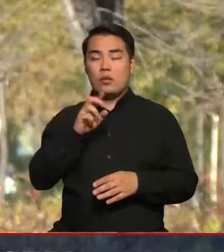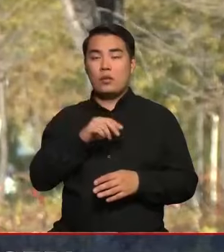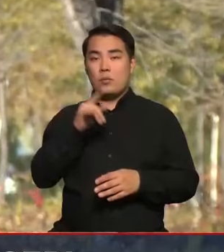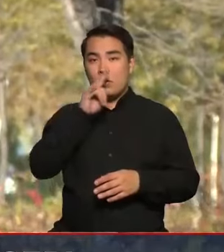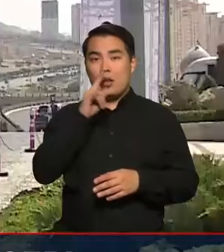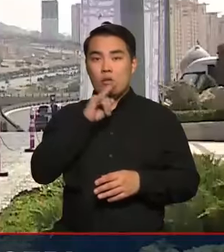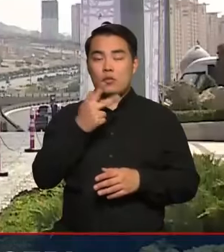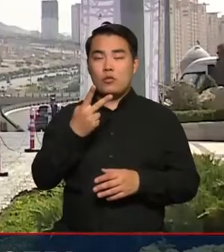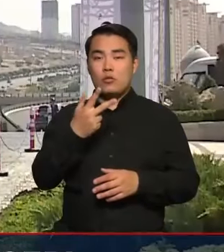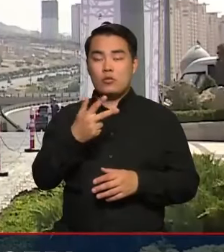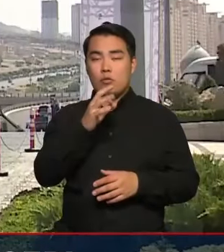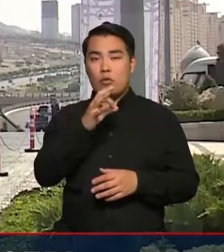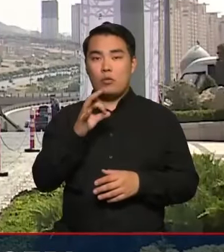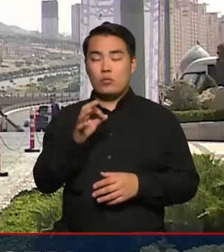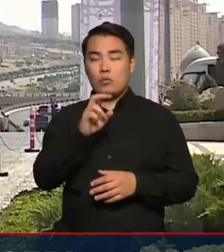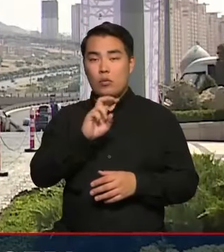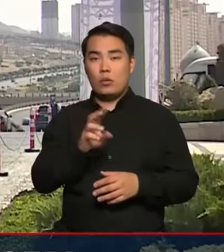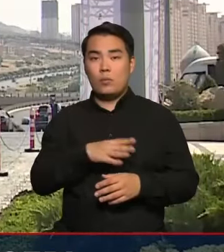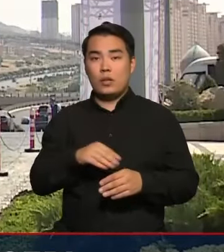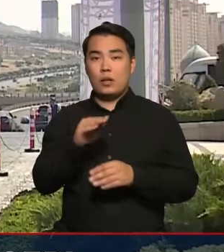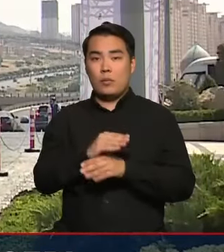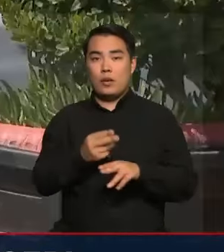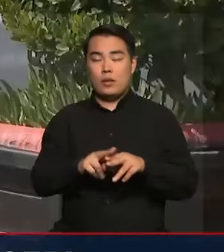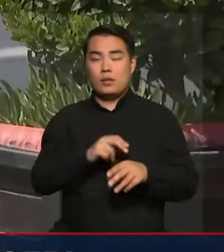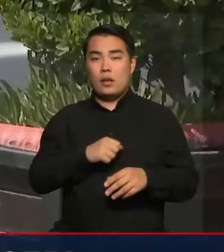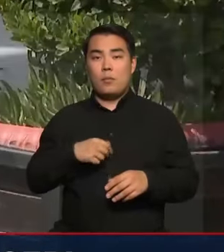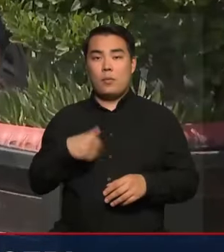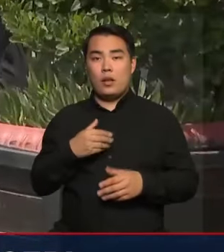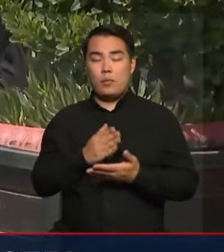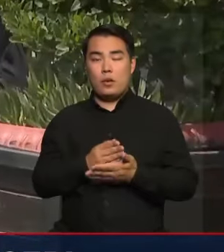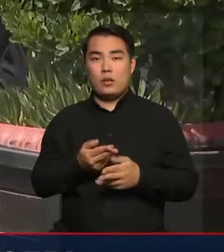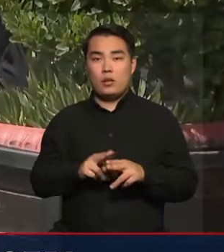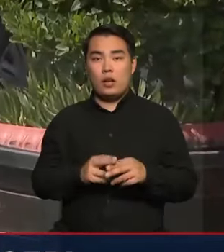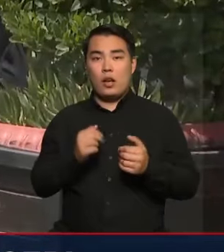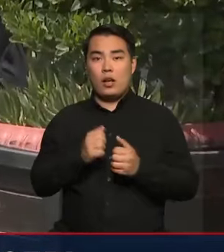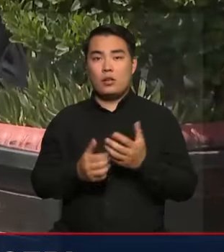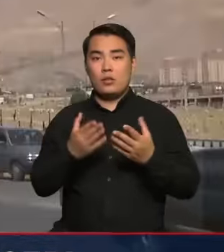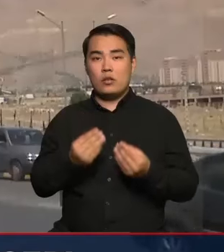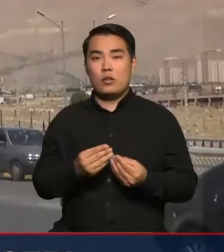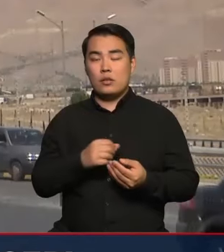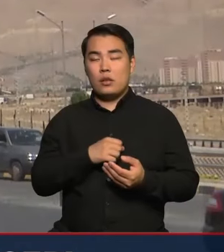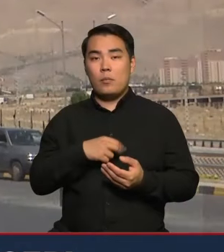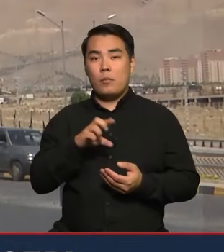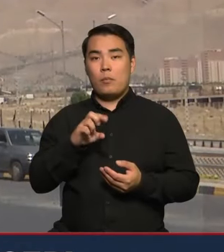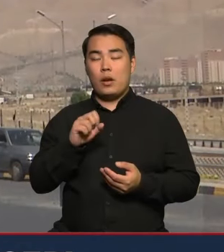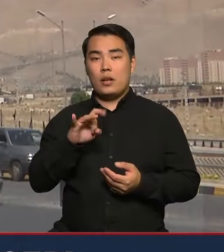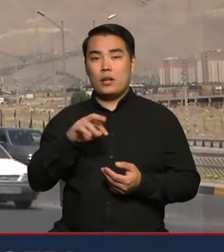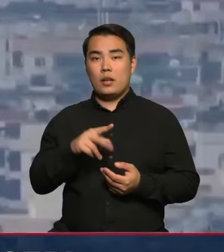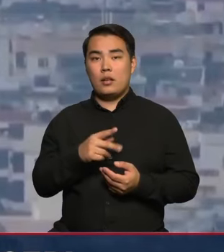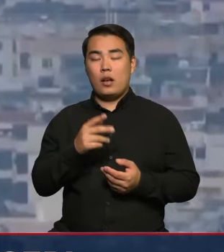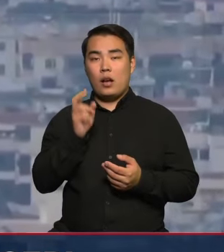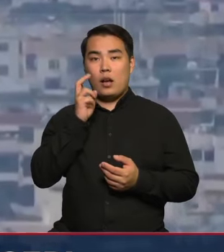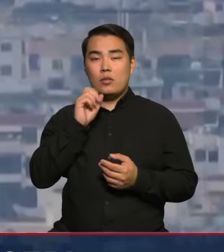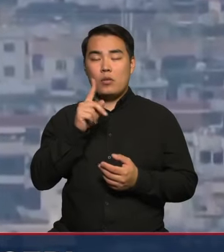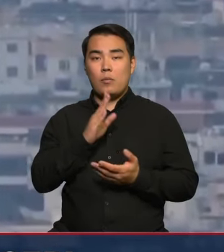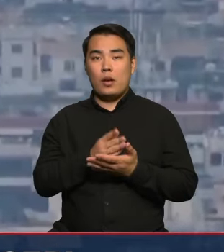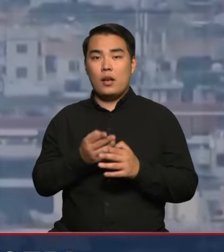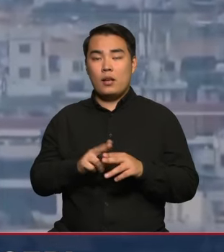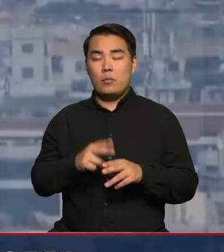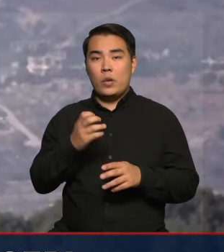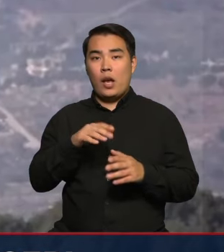долларға өсті. Иранның мұнай саясатында алатын орны өте ауқымды. Күніне шамамен 3 миллион баррель қаралтын өндіреді. Ал 500-ге жуық зымыранның